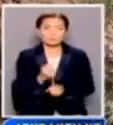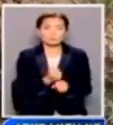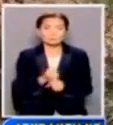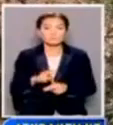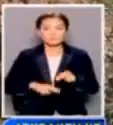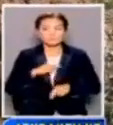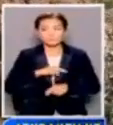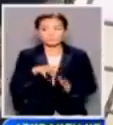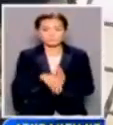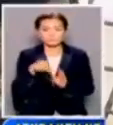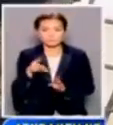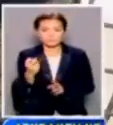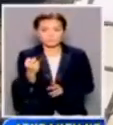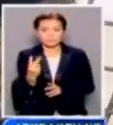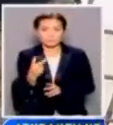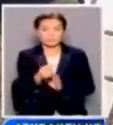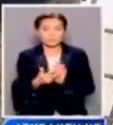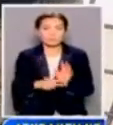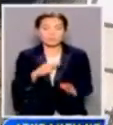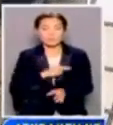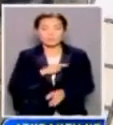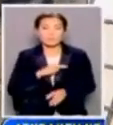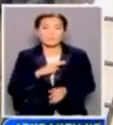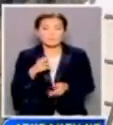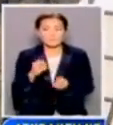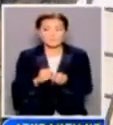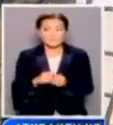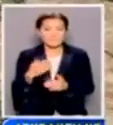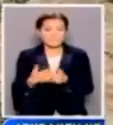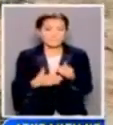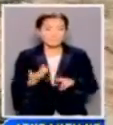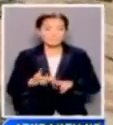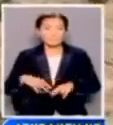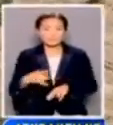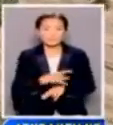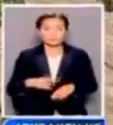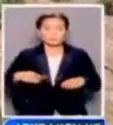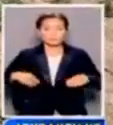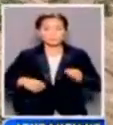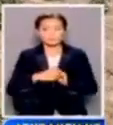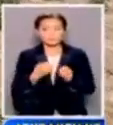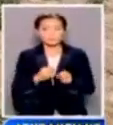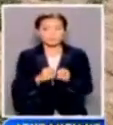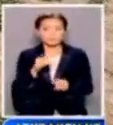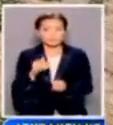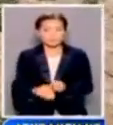секторе. Из них 3218 работают без перерыва. В этом году в регионе посеяно семян на